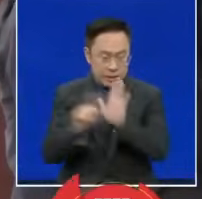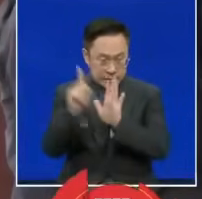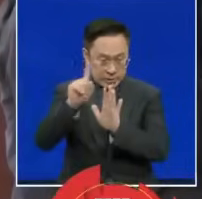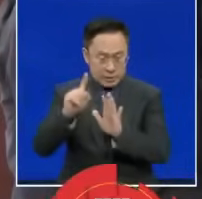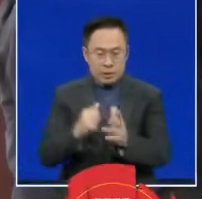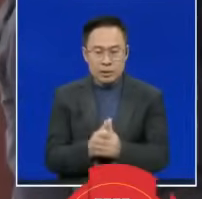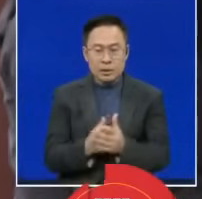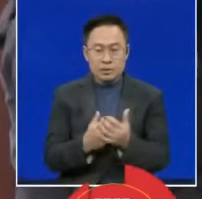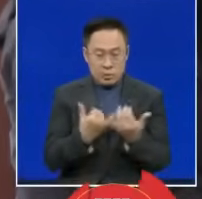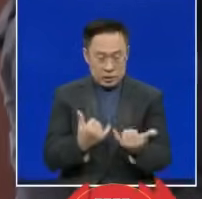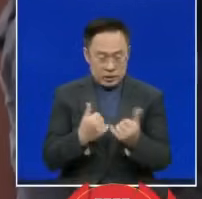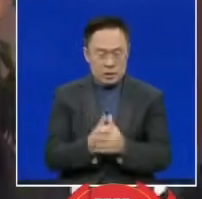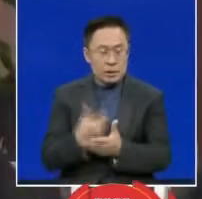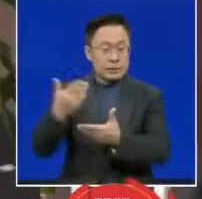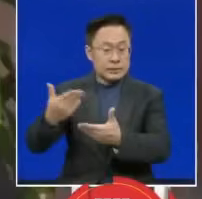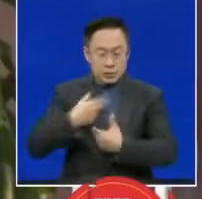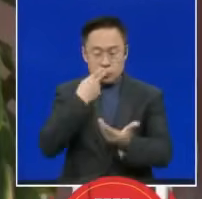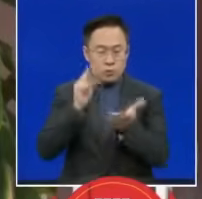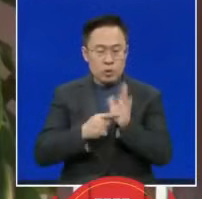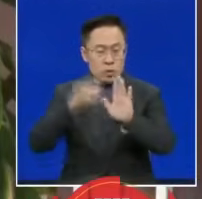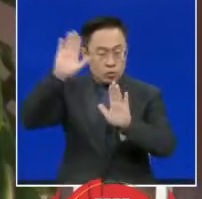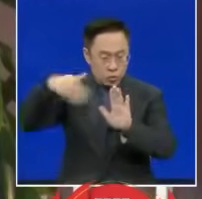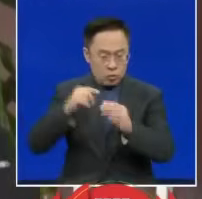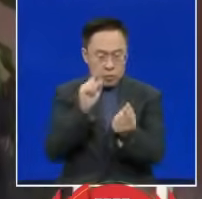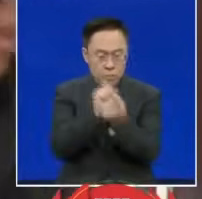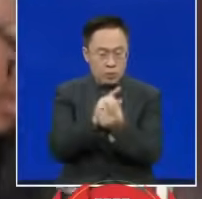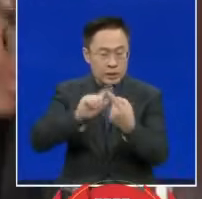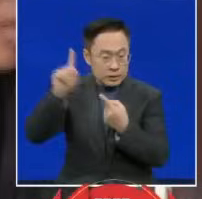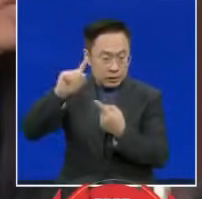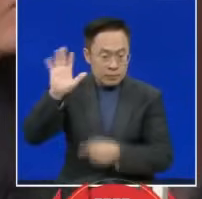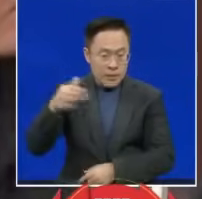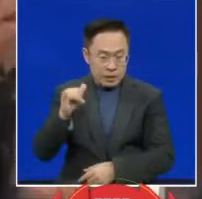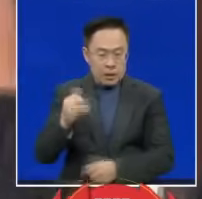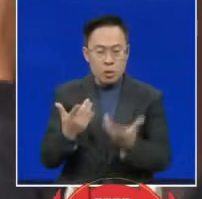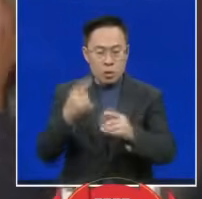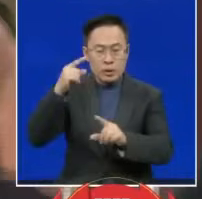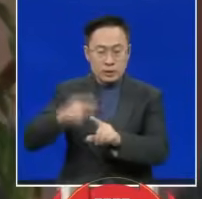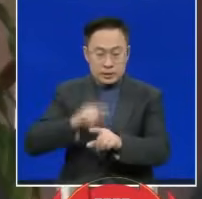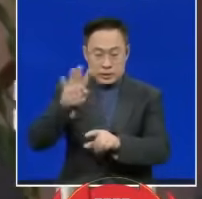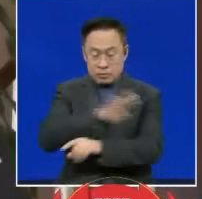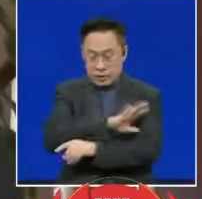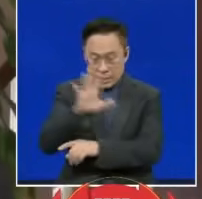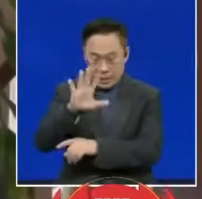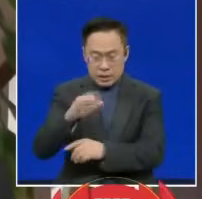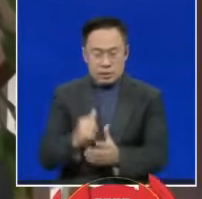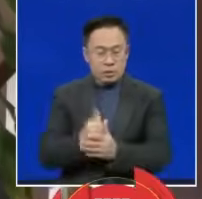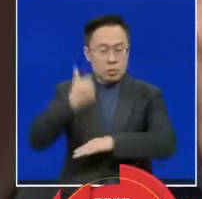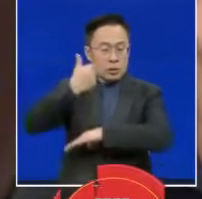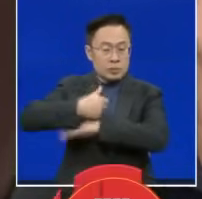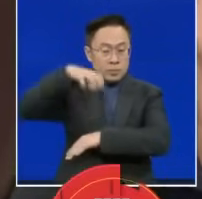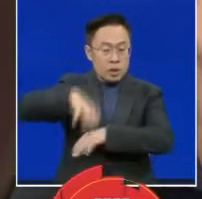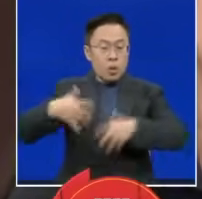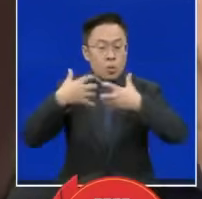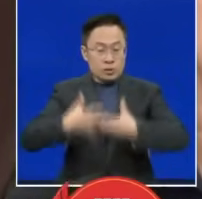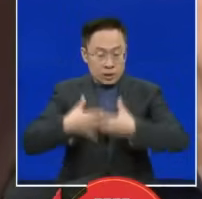Metalมาให้ปักคำที่กองบังคับการปรับปรามปทสเนี่ยบอกว่าหลังจากวันที่ 5เมษายนเนี่ยนะครับทางอุตสาหกรรมสมุทรสาคร